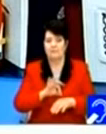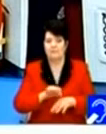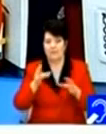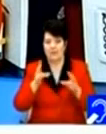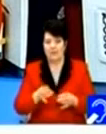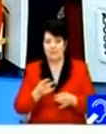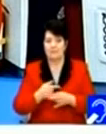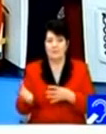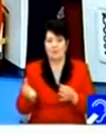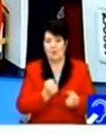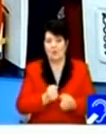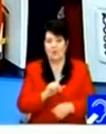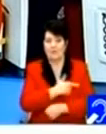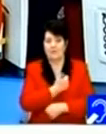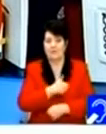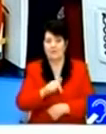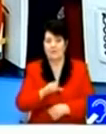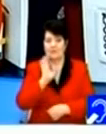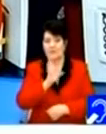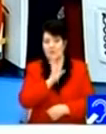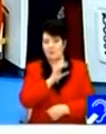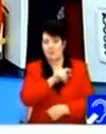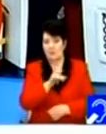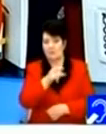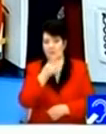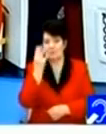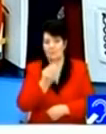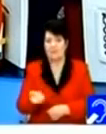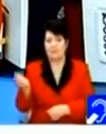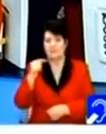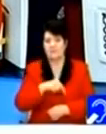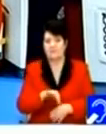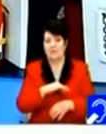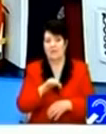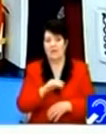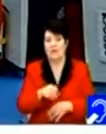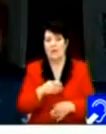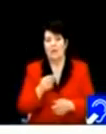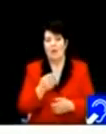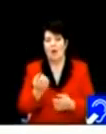și pentru a o prelua, echipajul medical din nordul Republicii Moldova s-a deplasat cu ambulanță la Iași.